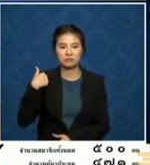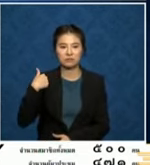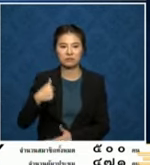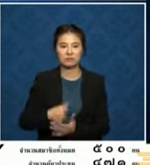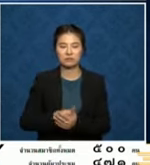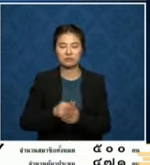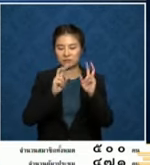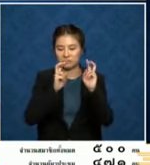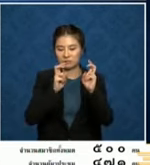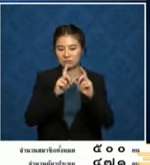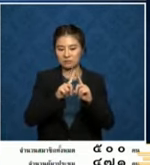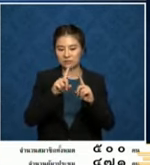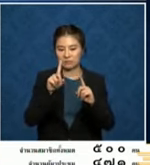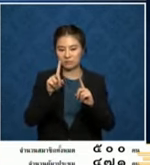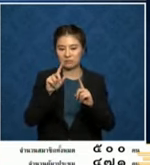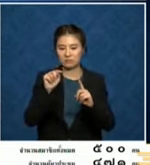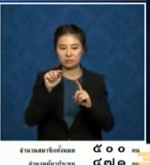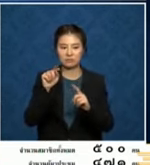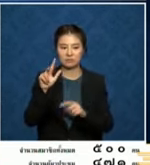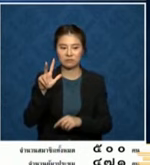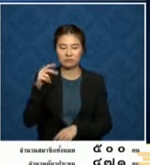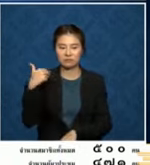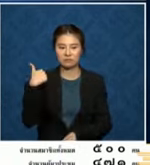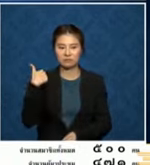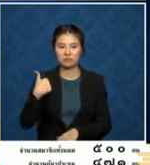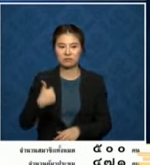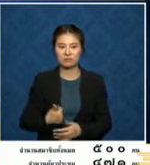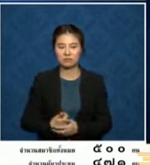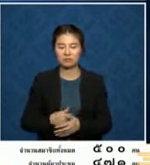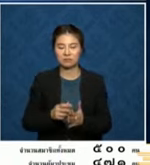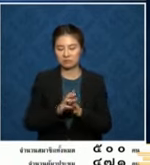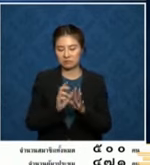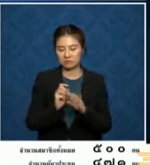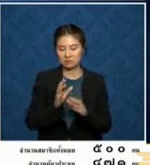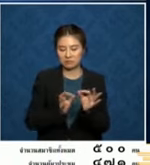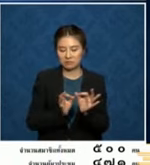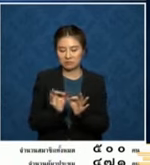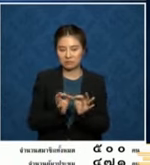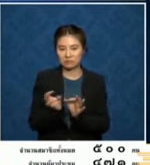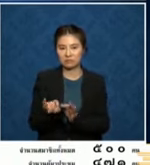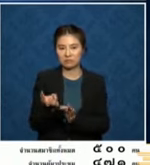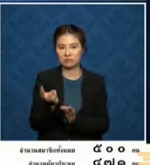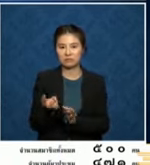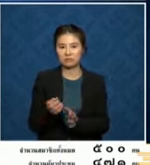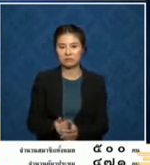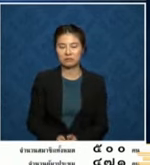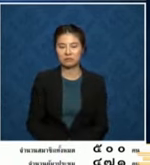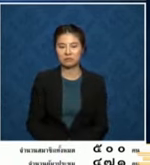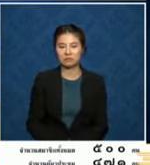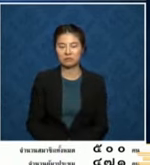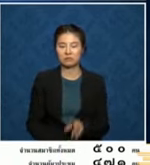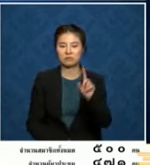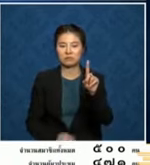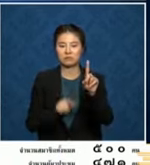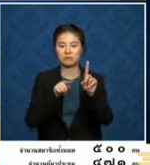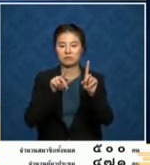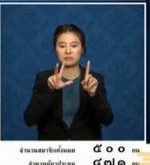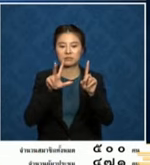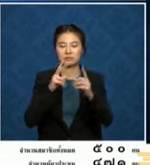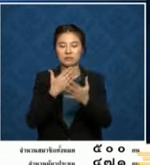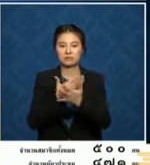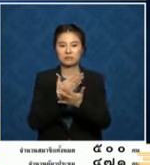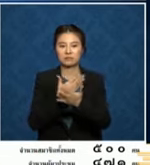ข้อ 1.3 นะครับท่านประธานตรงนี้นี่เดียวแล้วก็จะเสร็จแล้วนะครับไฮไลท์มันจะอยู่ตรงนี้ข้อ 1.3 เนี่ยการใช้